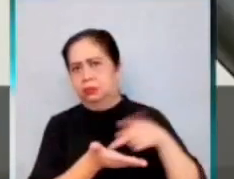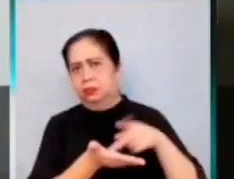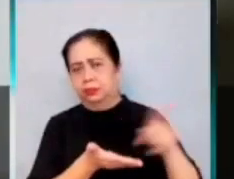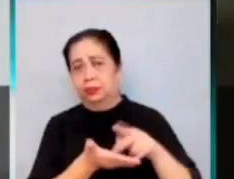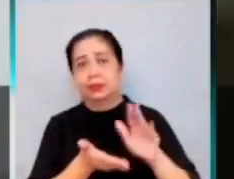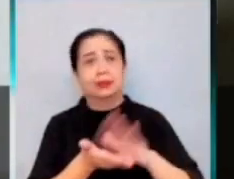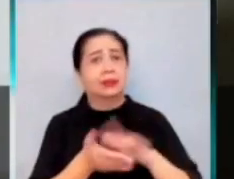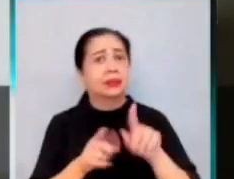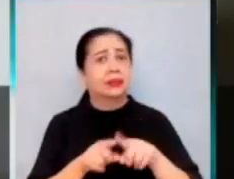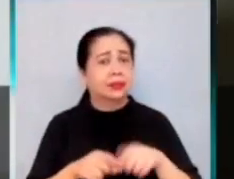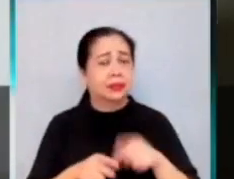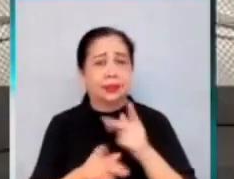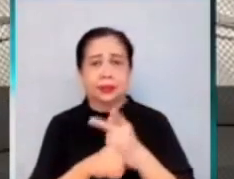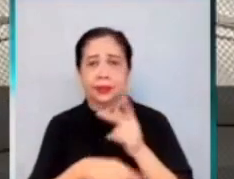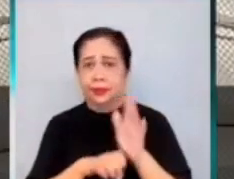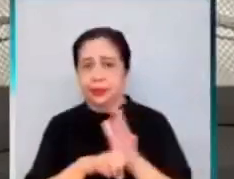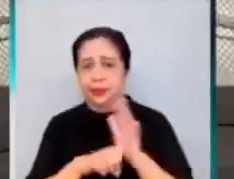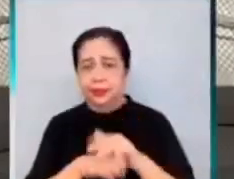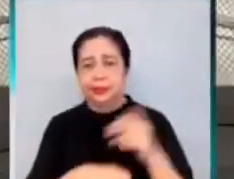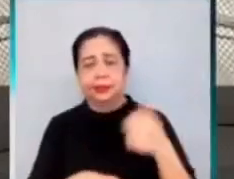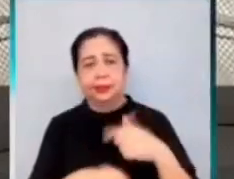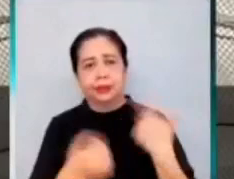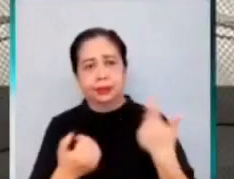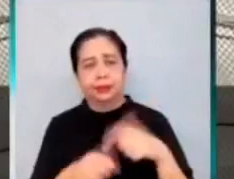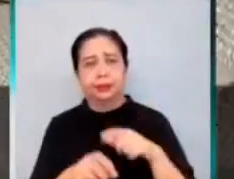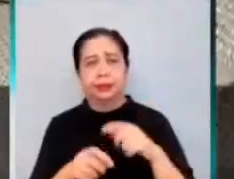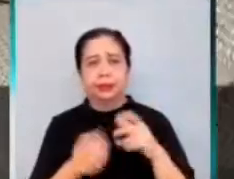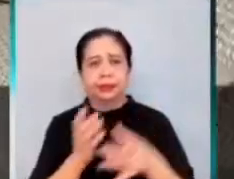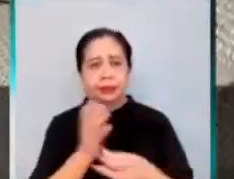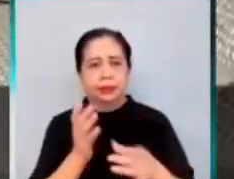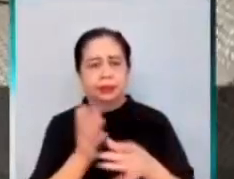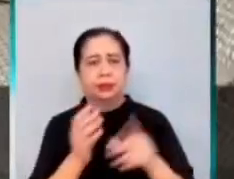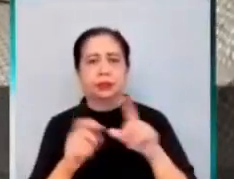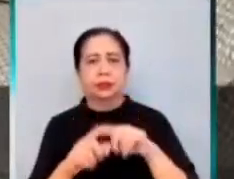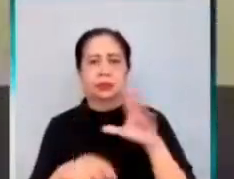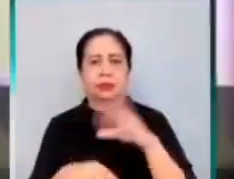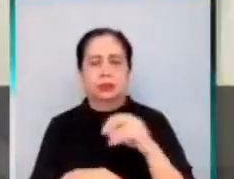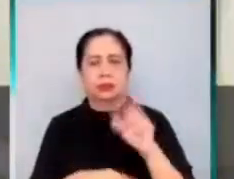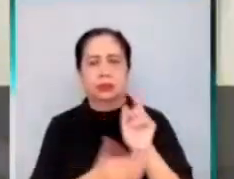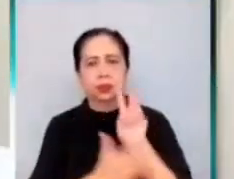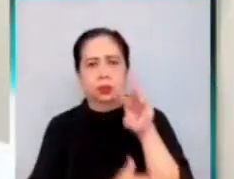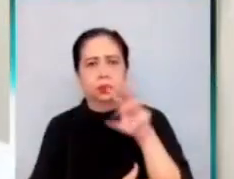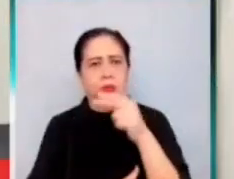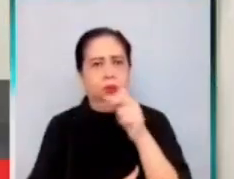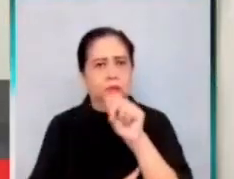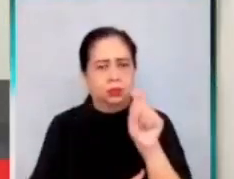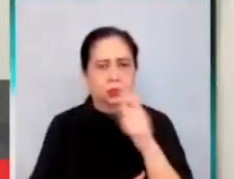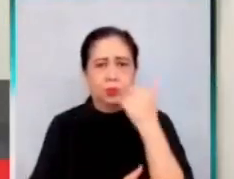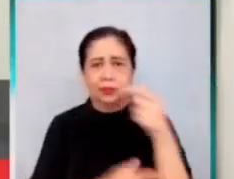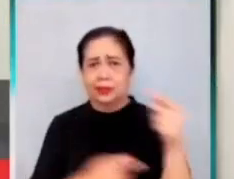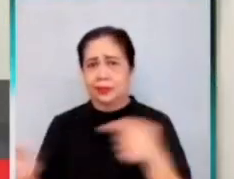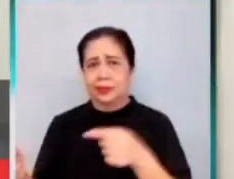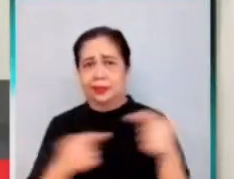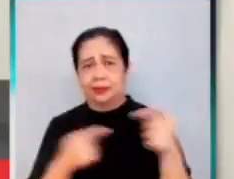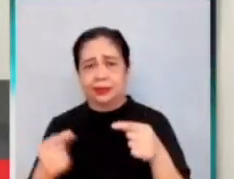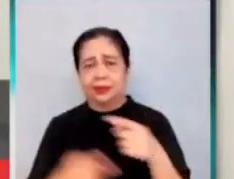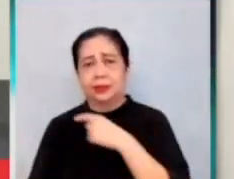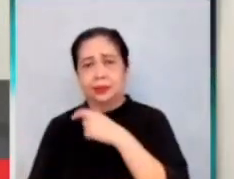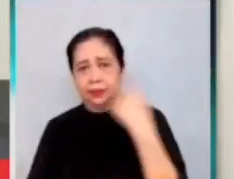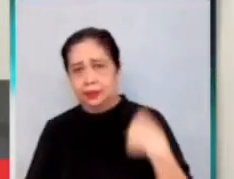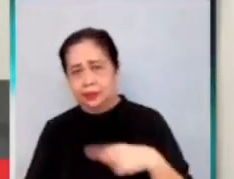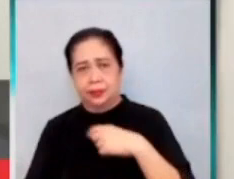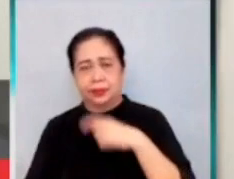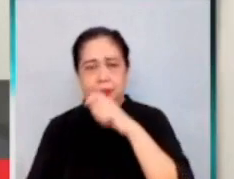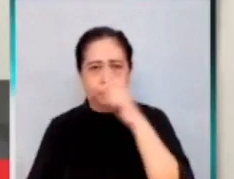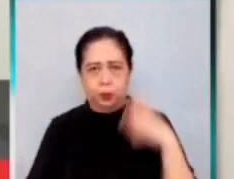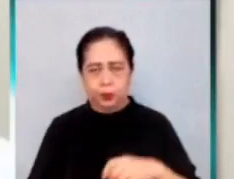ilang produkto tulad ng langis at trigo dahil sa giyera ng Russia at Ukraine. Now that the economy worldwide